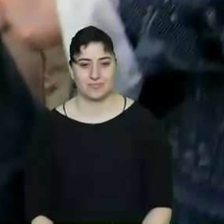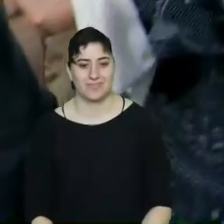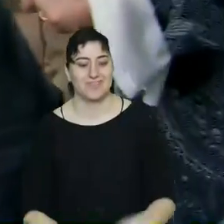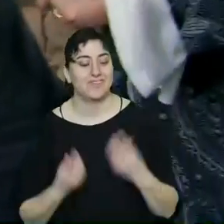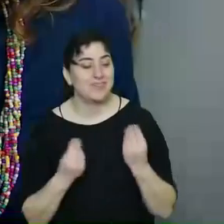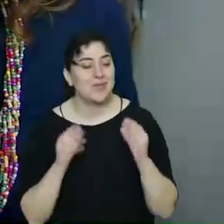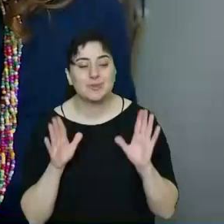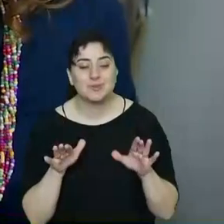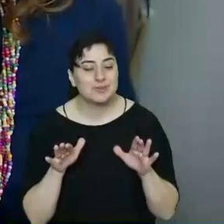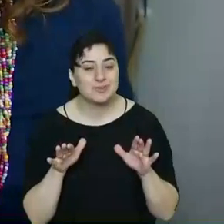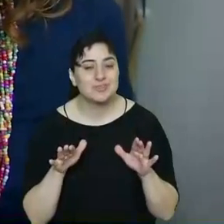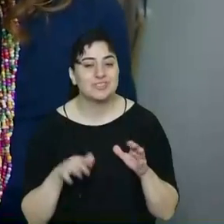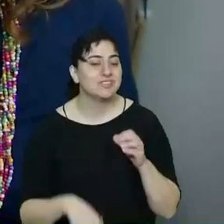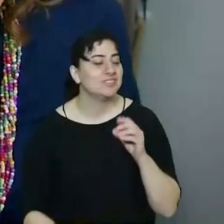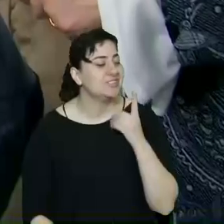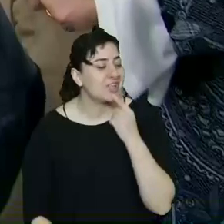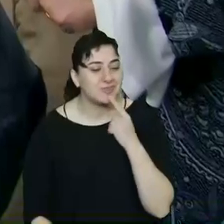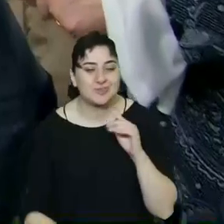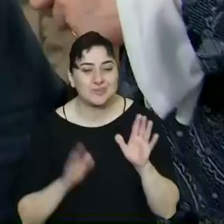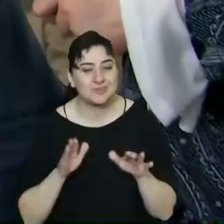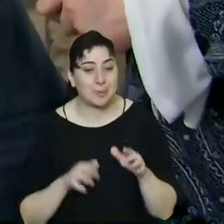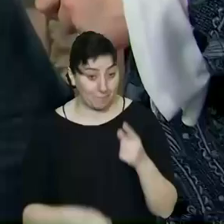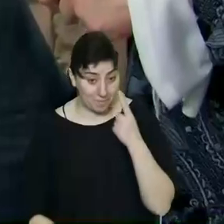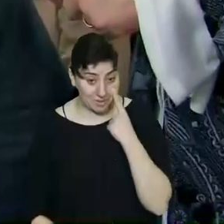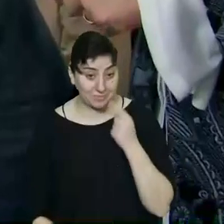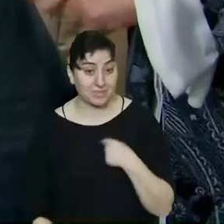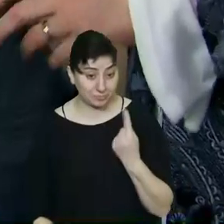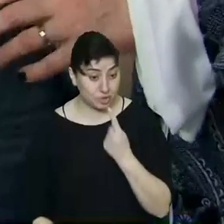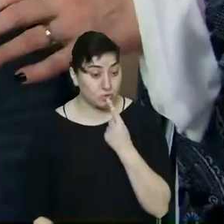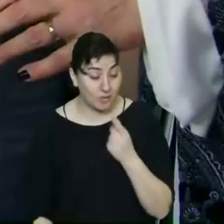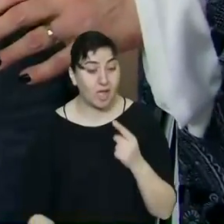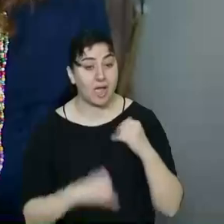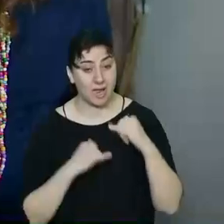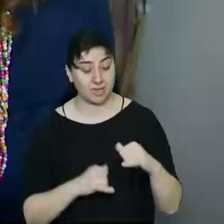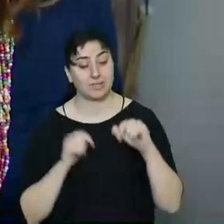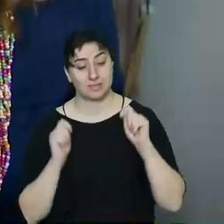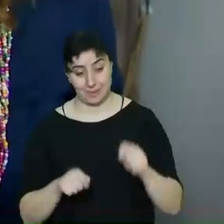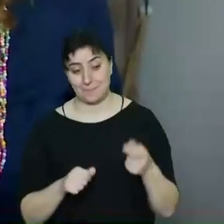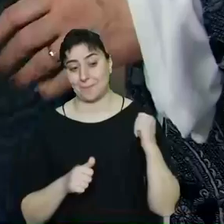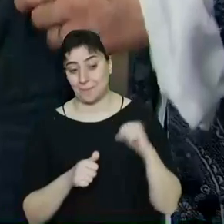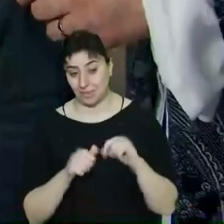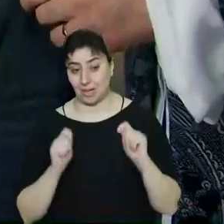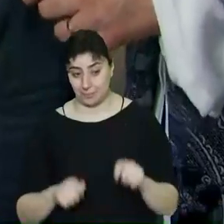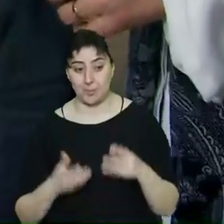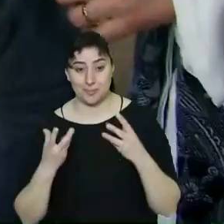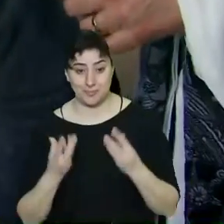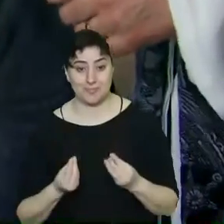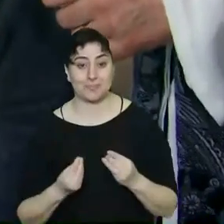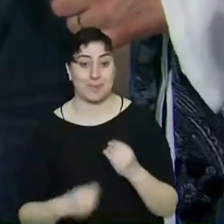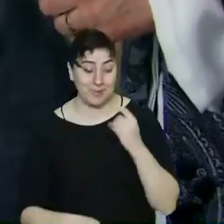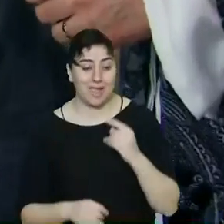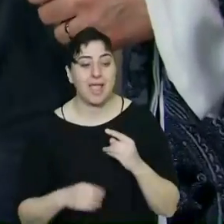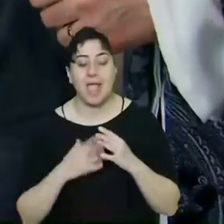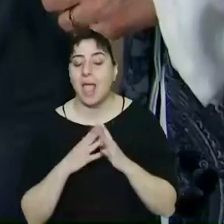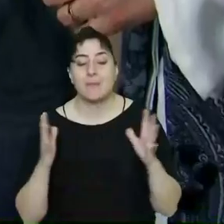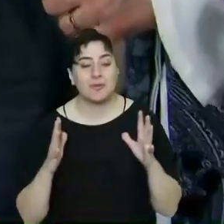Güzel kuş. Cici kuş. Bak şimdi ben sana bir şey söyleyeceğim. Sen de onu tekrar et. Oldu mu? Şimdi